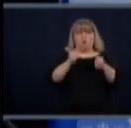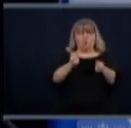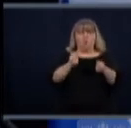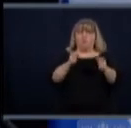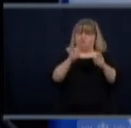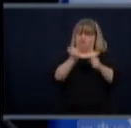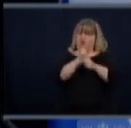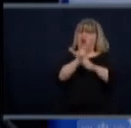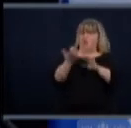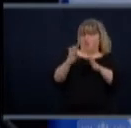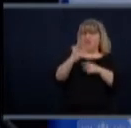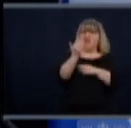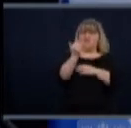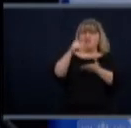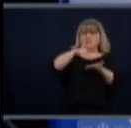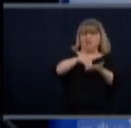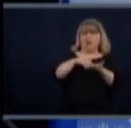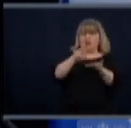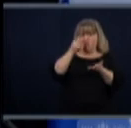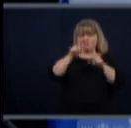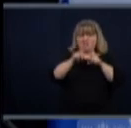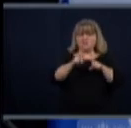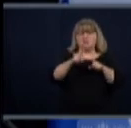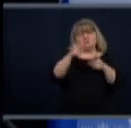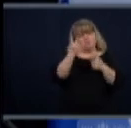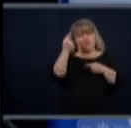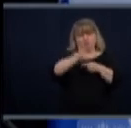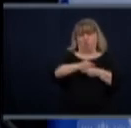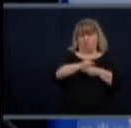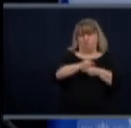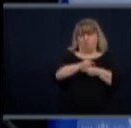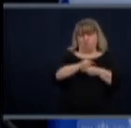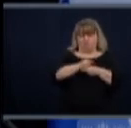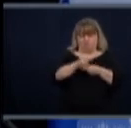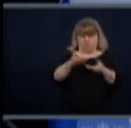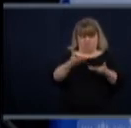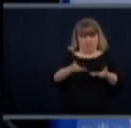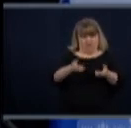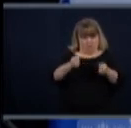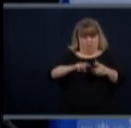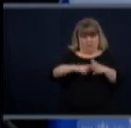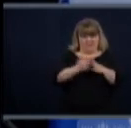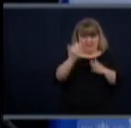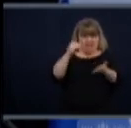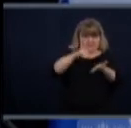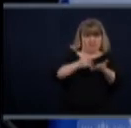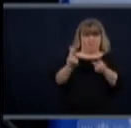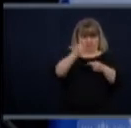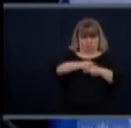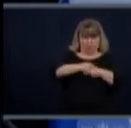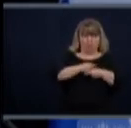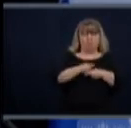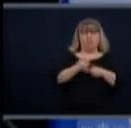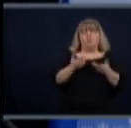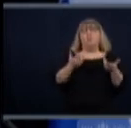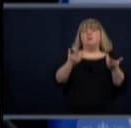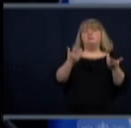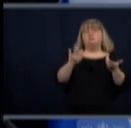jour sous peu, là, même à partir de maintenant. Et on va développer,